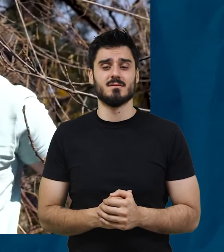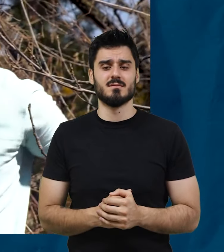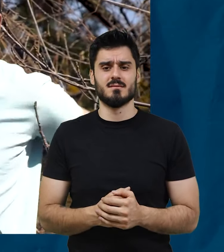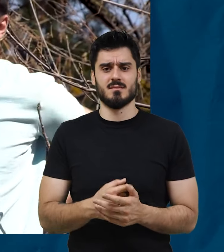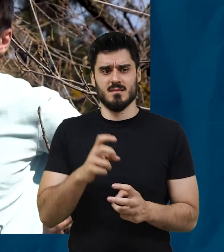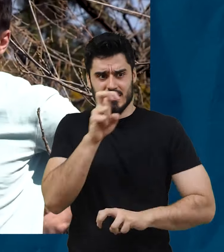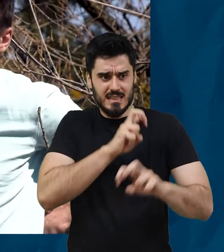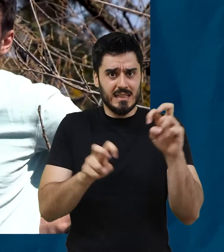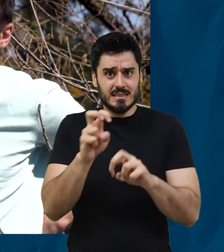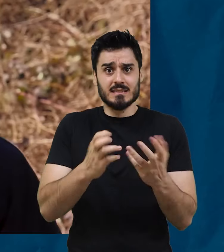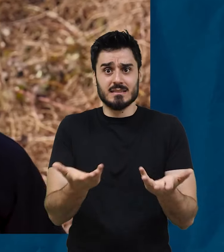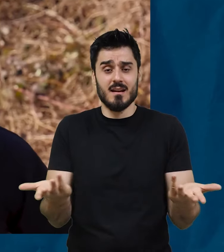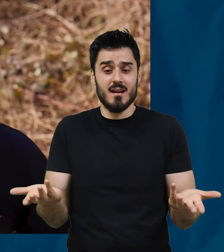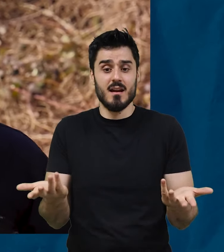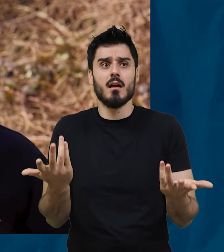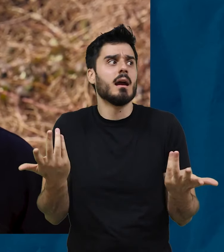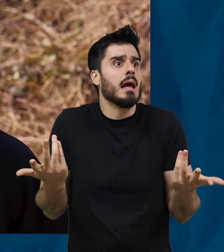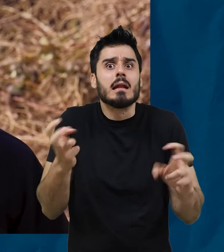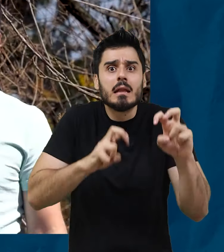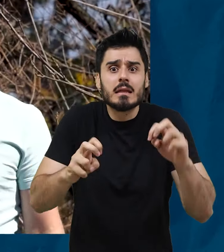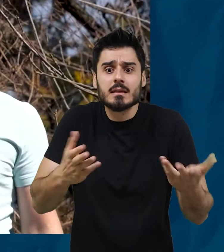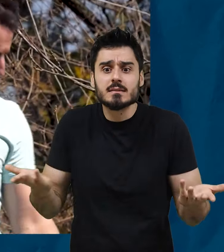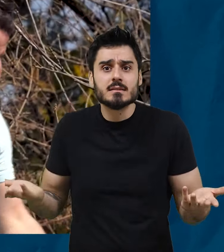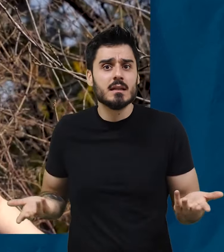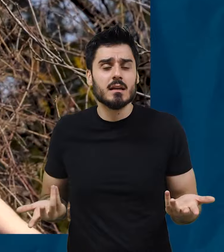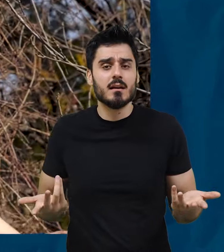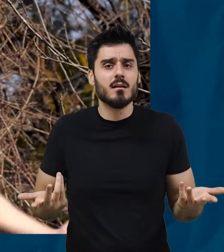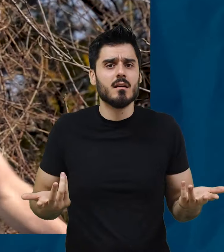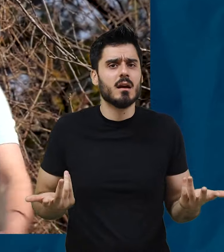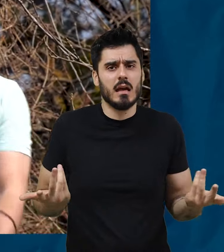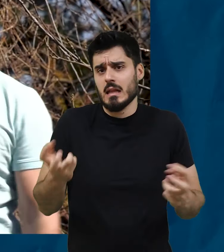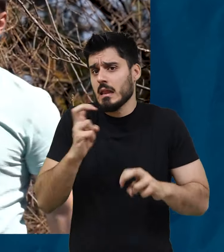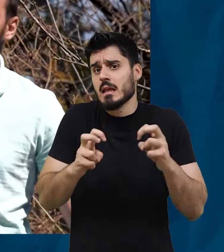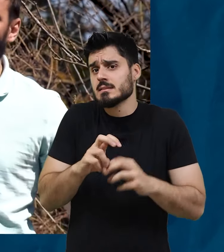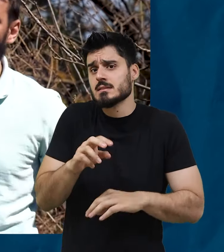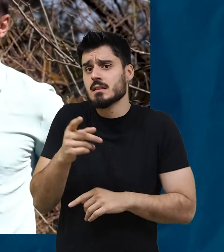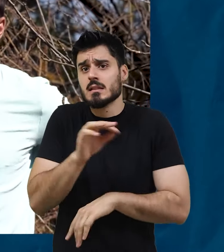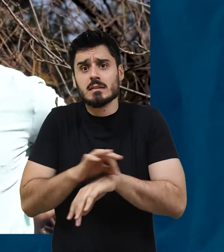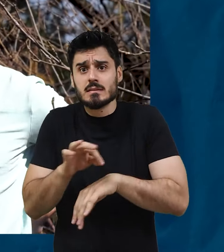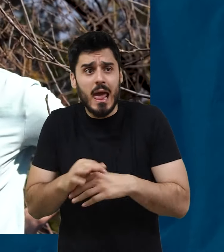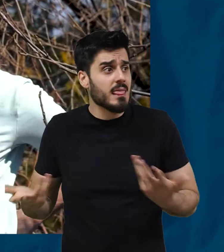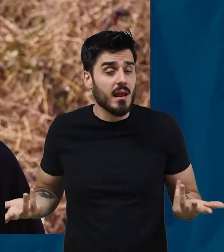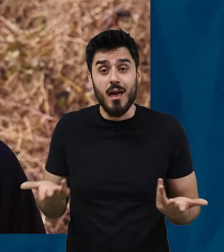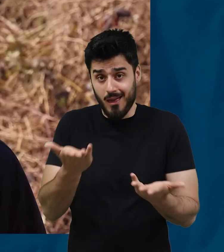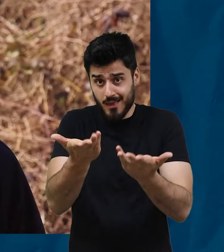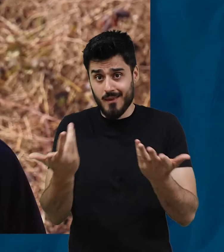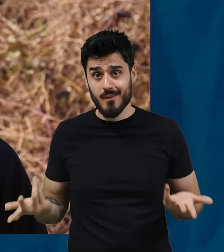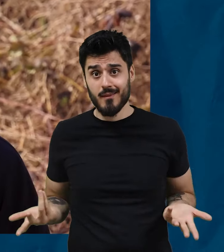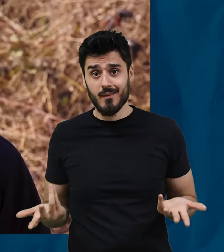Не виж, че го търси. Е, къде го търсиш? Къде се търсиш според тебе? Под дърво и камък?